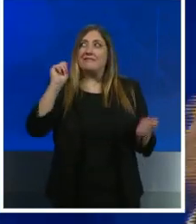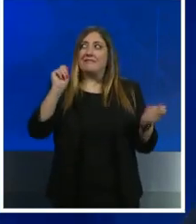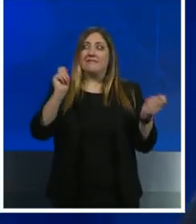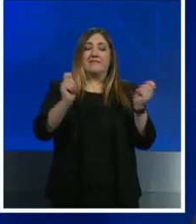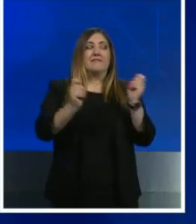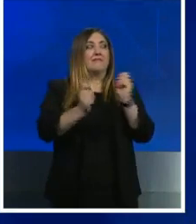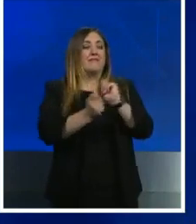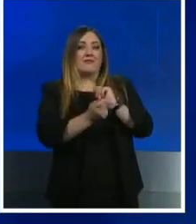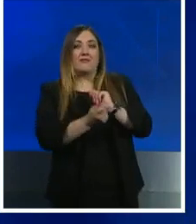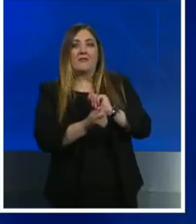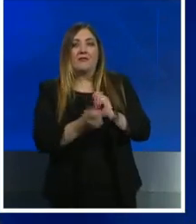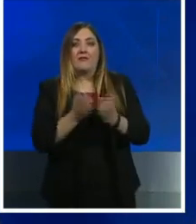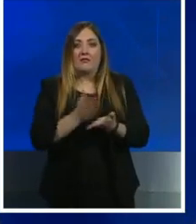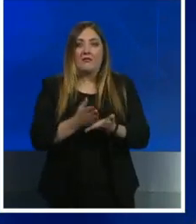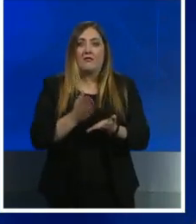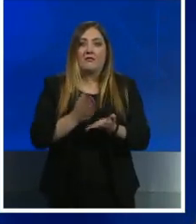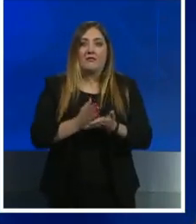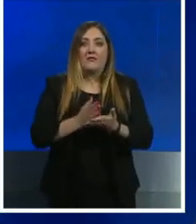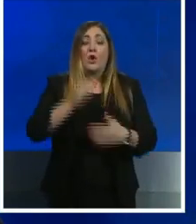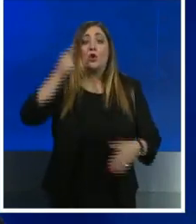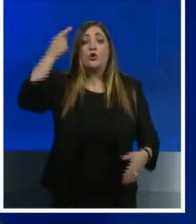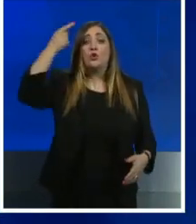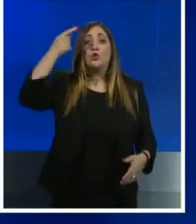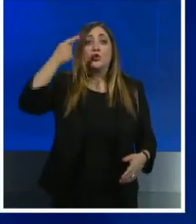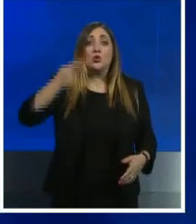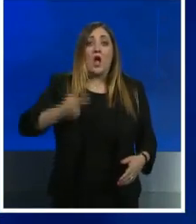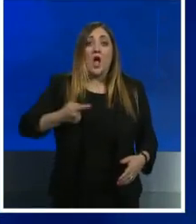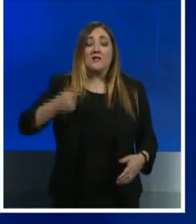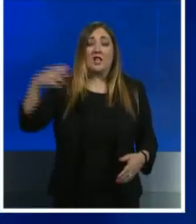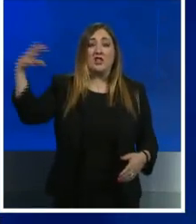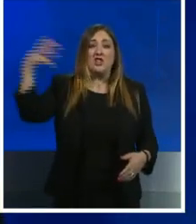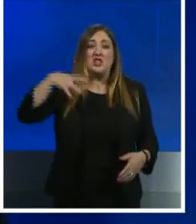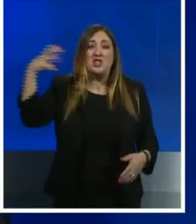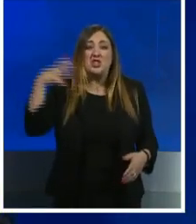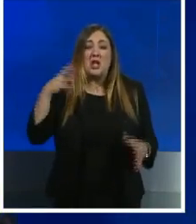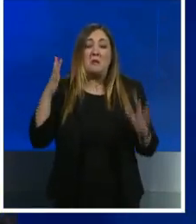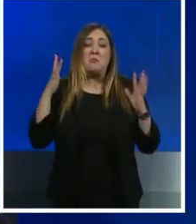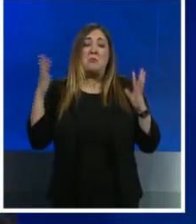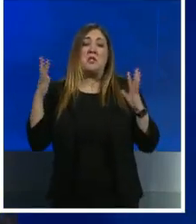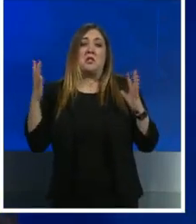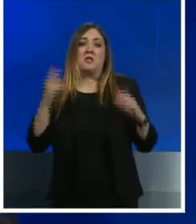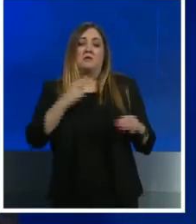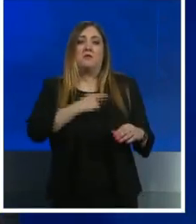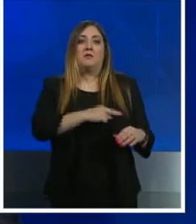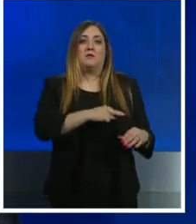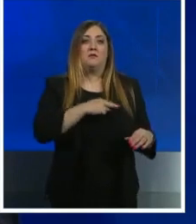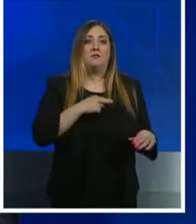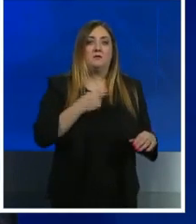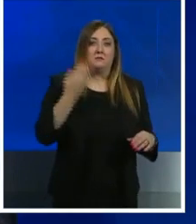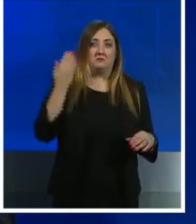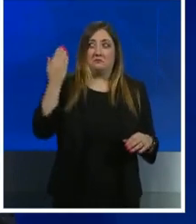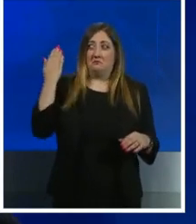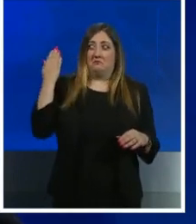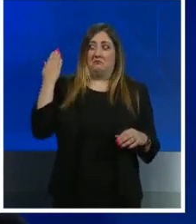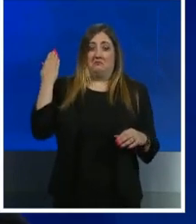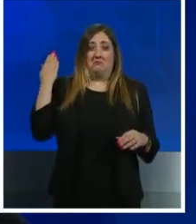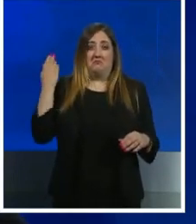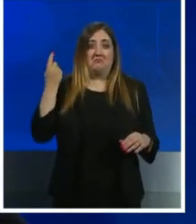tinbidel. F'ġurnata waħda, f'maltempata waħda f'Malta, l-aħħar grigalata li